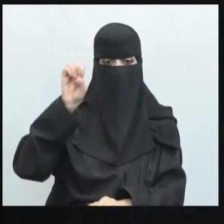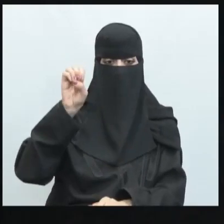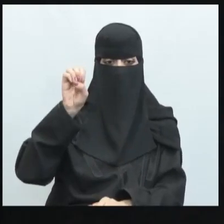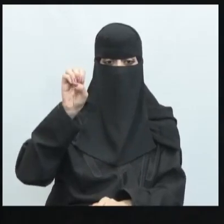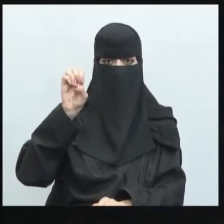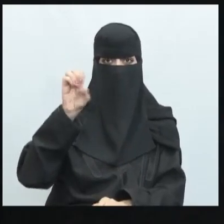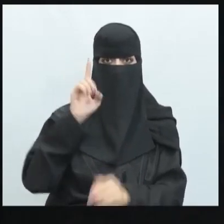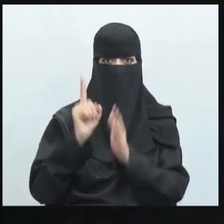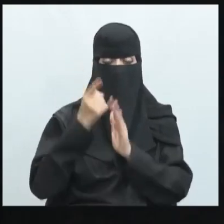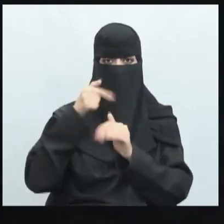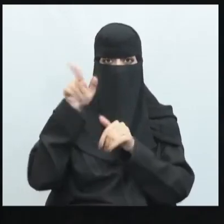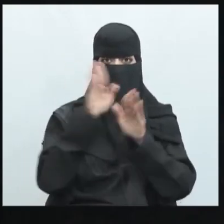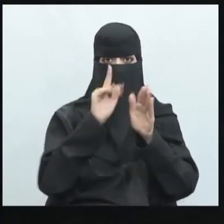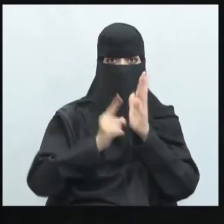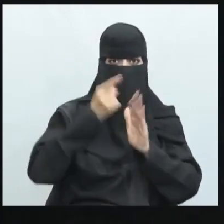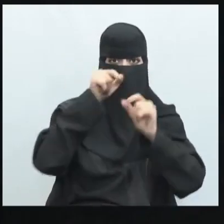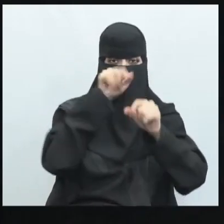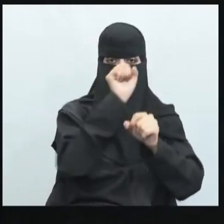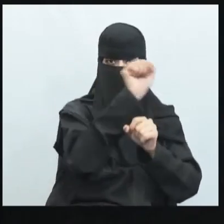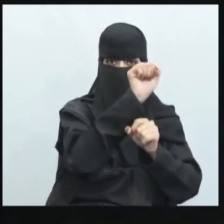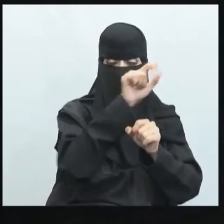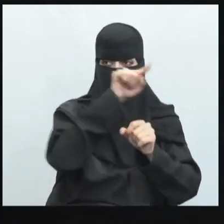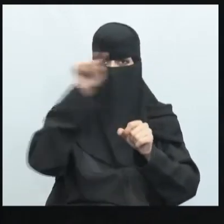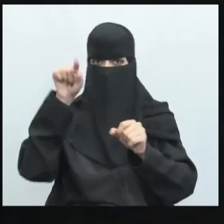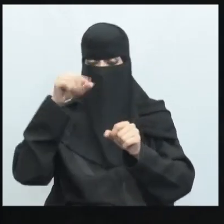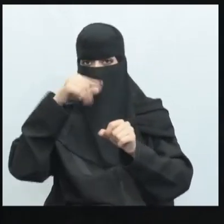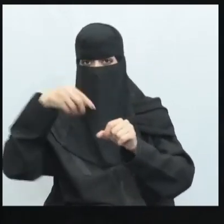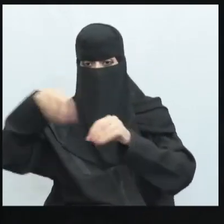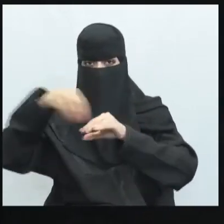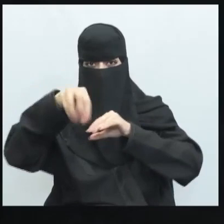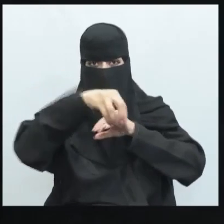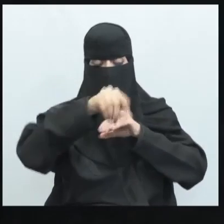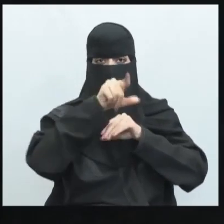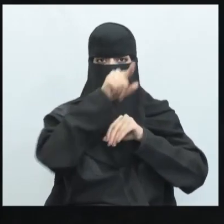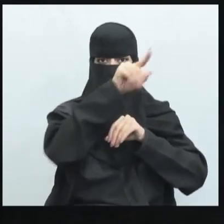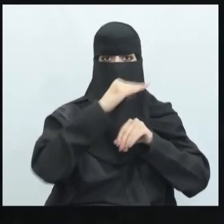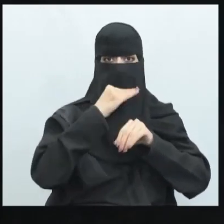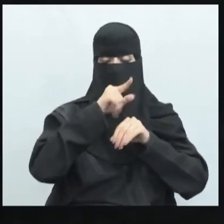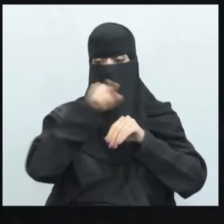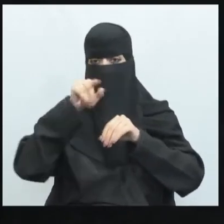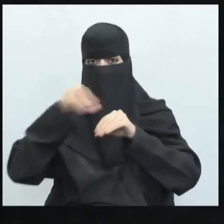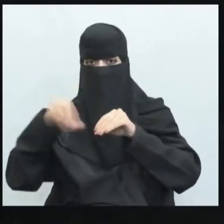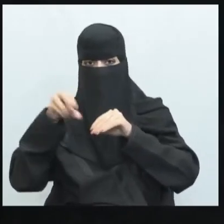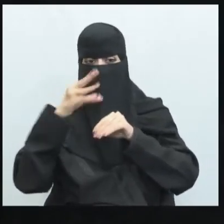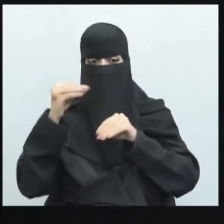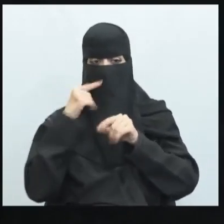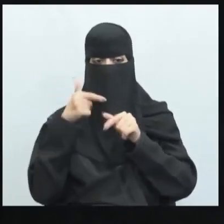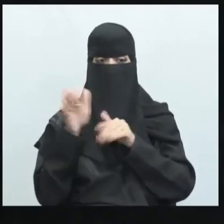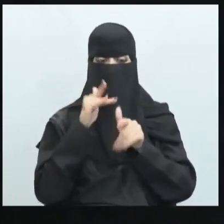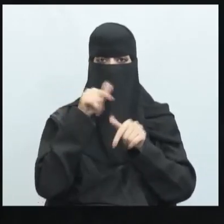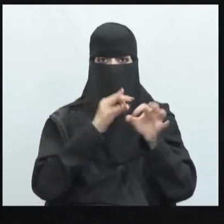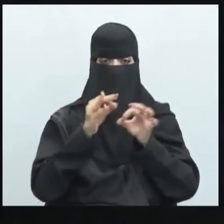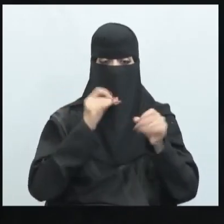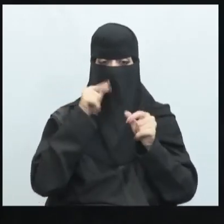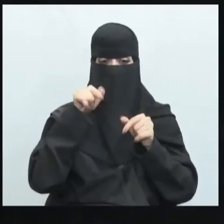تشايلد الاب او الاصل والافرع هنا بنفس الطريقه ولكن ليست بيرنت وشيلد لا يوجد في المخططات بهذا